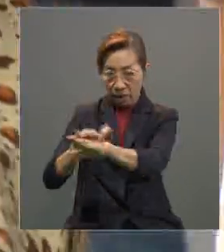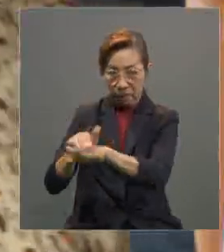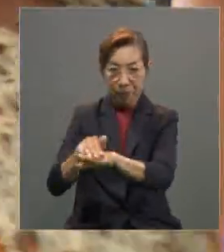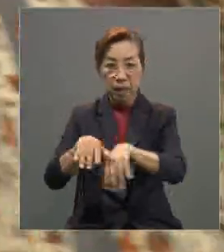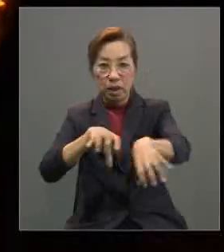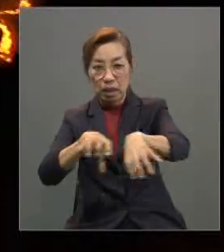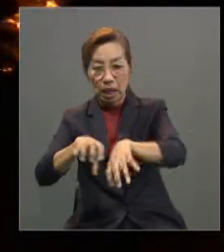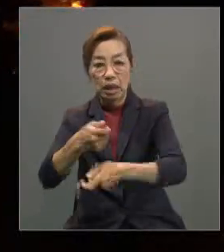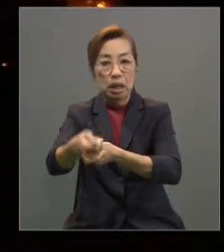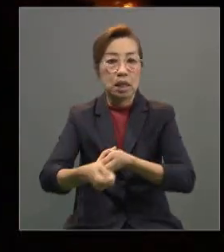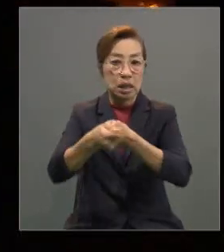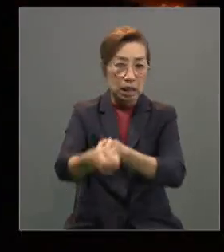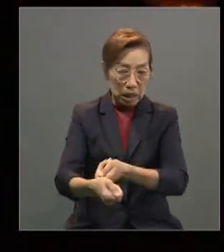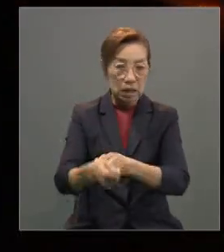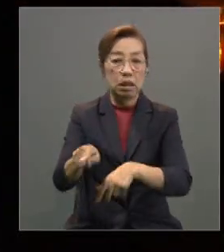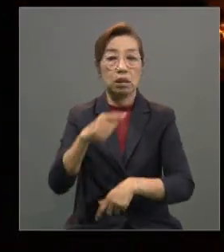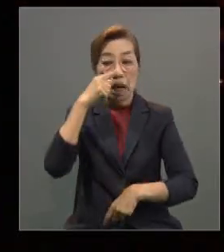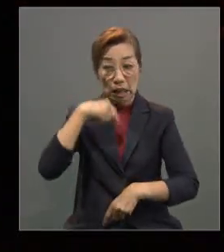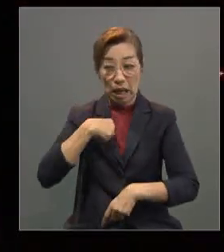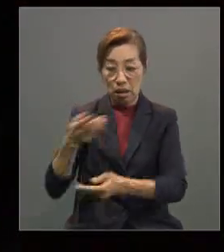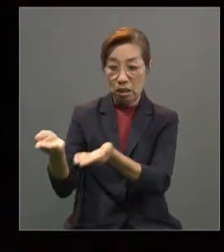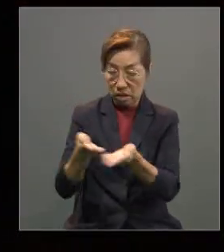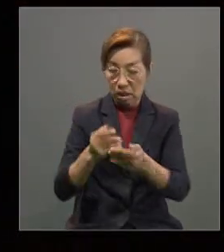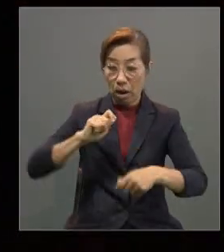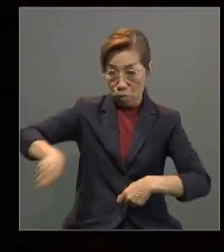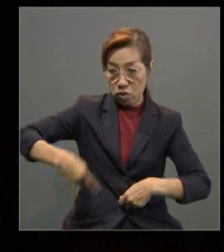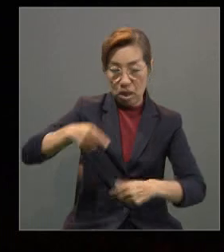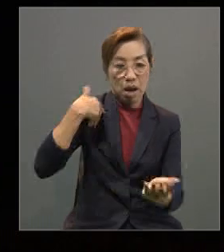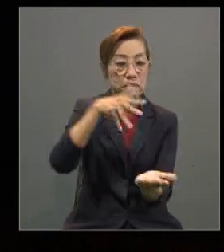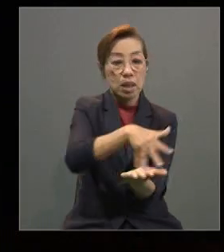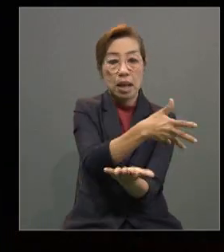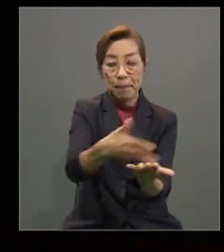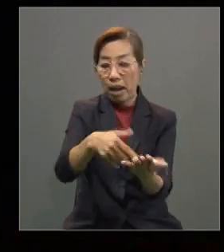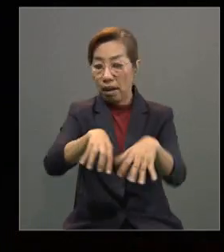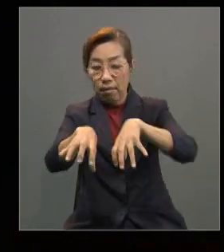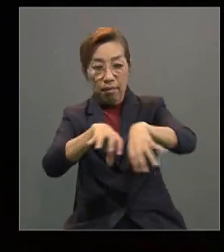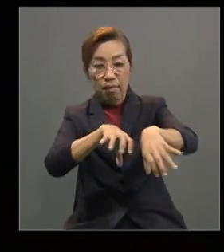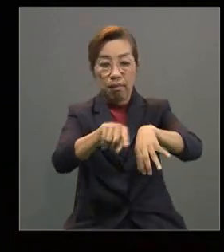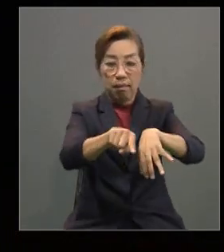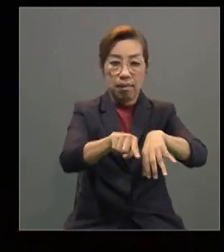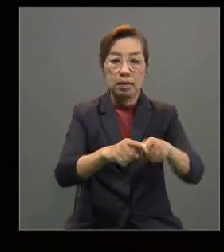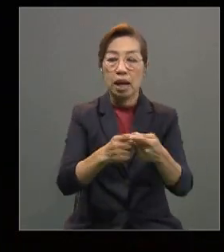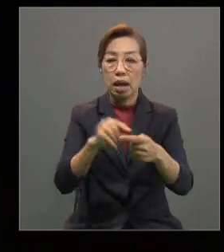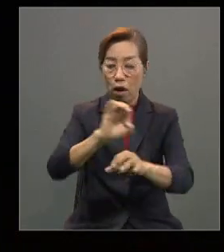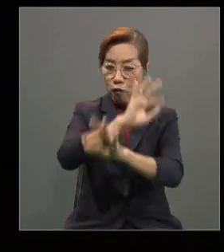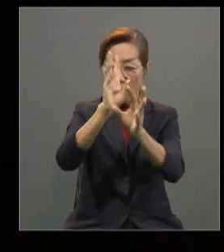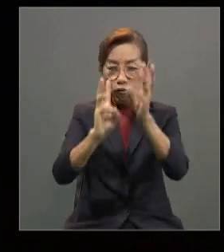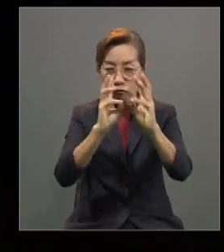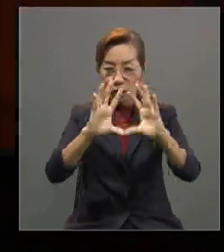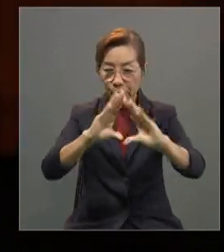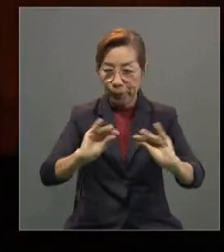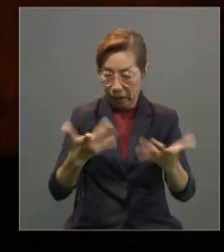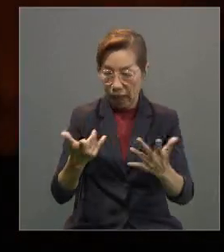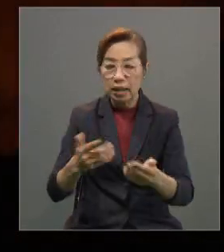การเผาในภาคเกษตรกรรมไทยยังได้เชิญกัมพูชาครับเข้าร่วมแผนปฏิบัติการ Clear Sky strategyเพื่อส่งเสริมความร่วมมือ